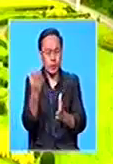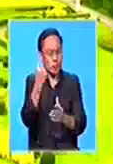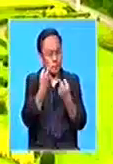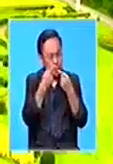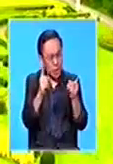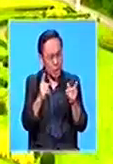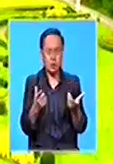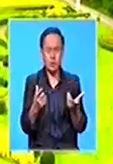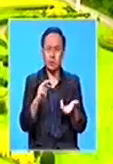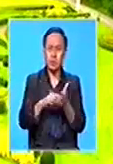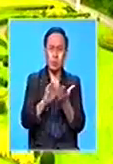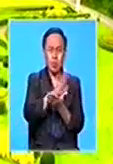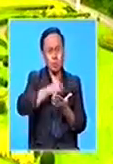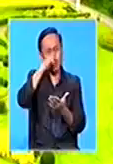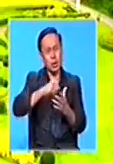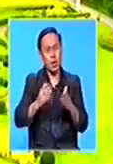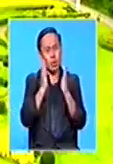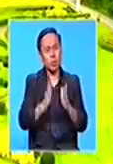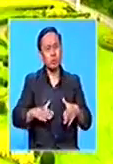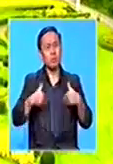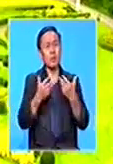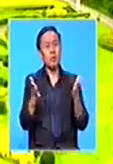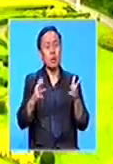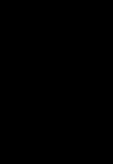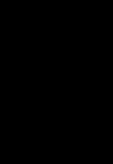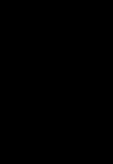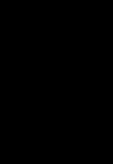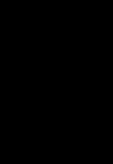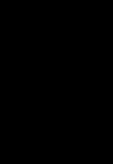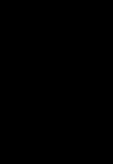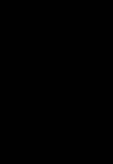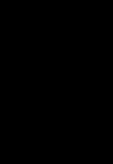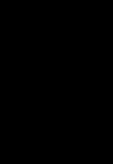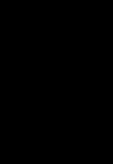เราก็อาจจะสบายมากเกินไปก็ได้ก็เลยไม่มากๆเลยขัดแย้งกันที